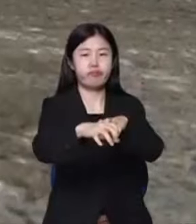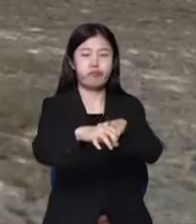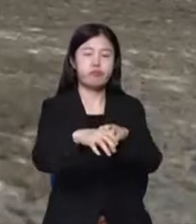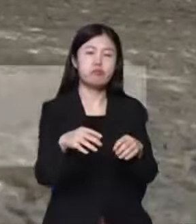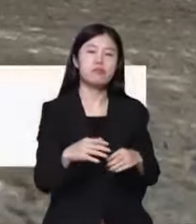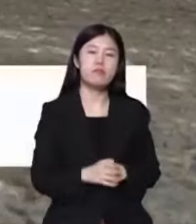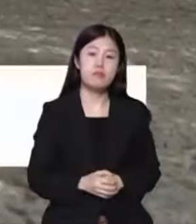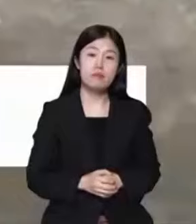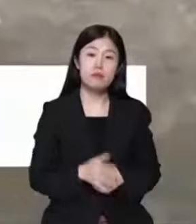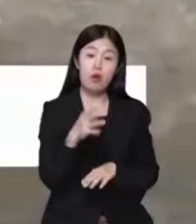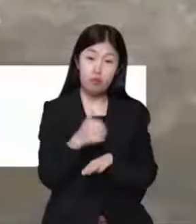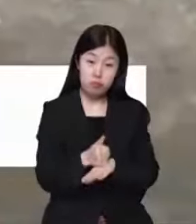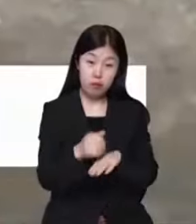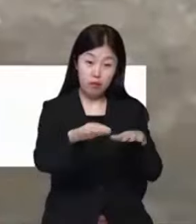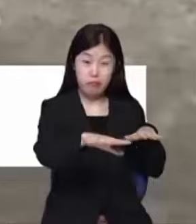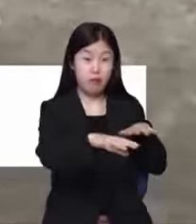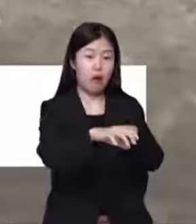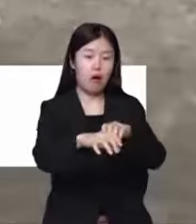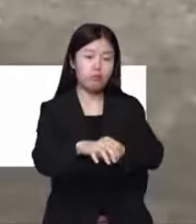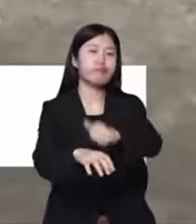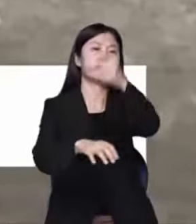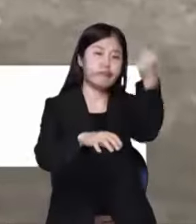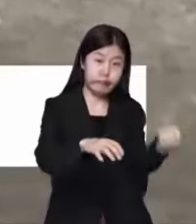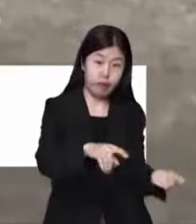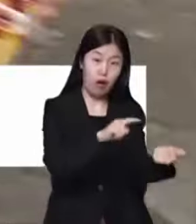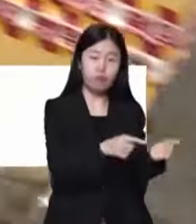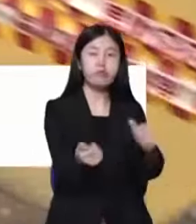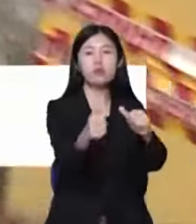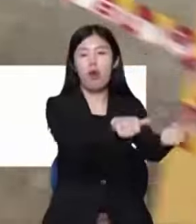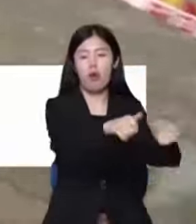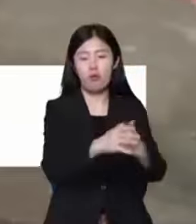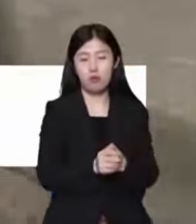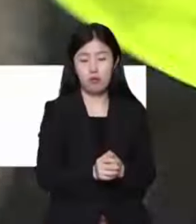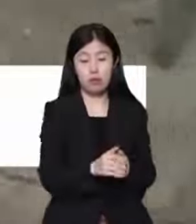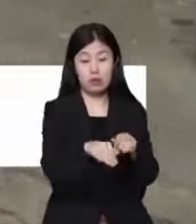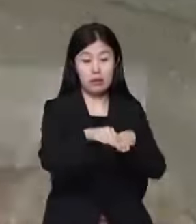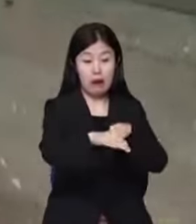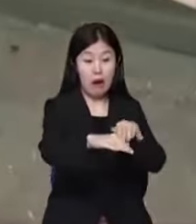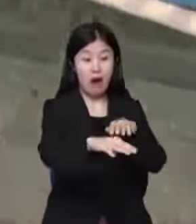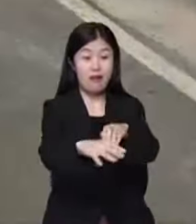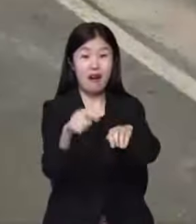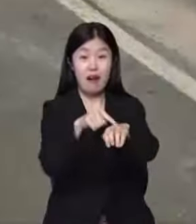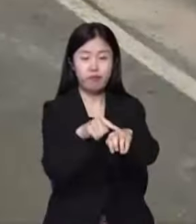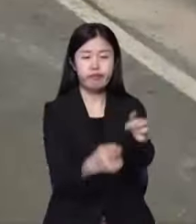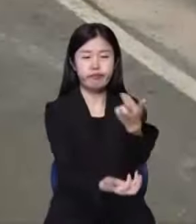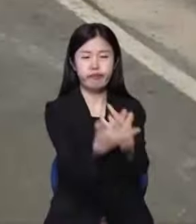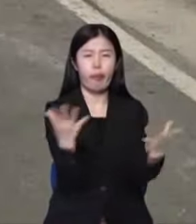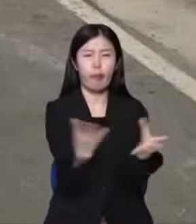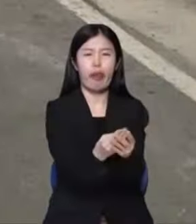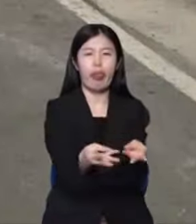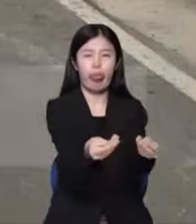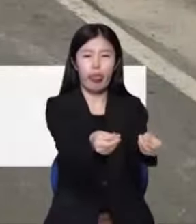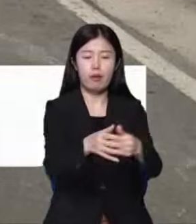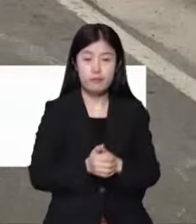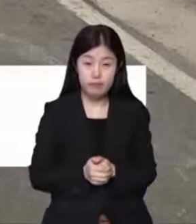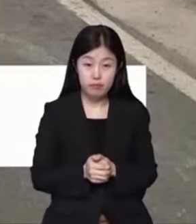사고 충격으로 차 밖으로 튕겨져 나간 A씨는 현장에서 숨졌고 차량은 모두 불에 탔습니다. 혈투